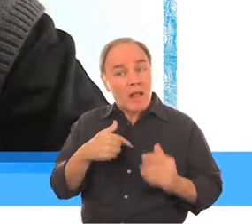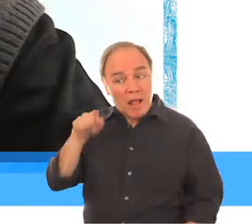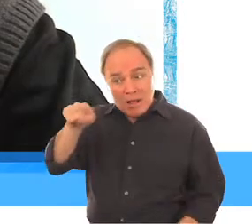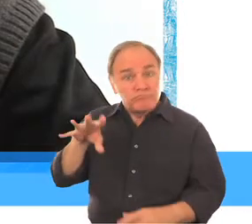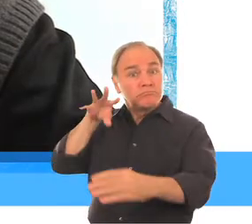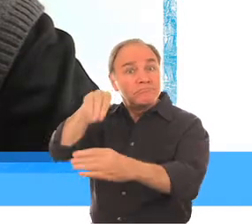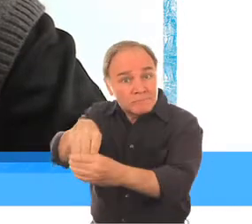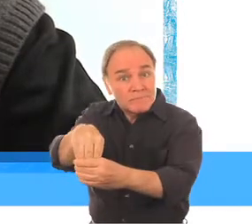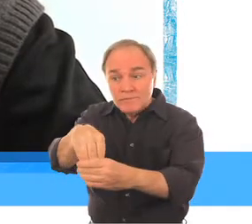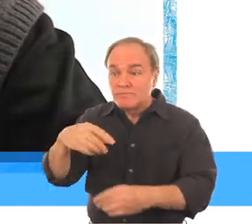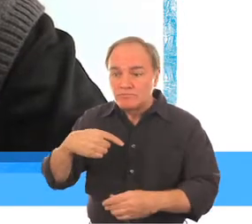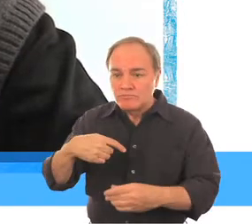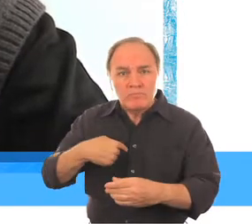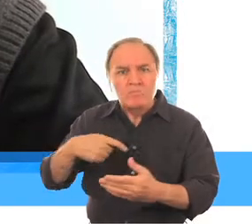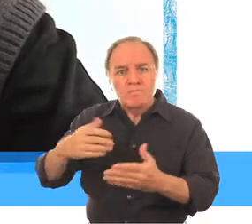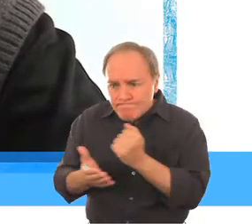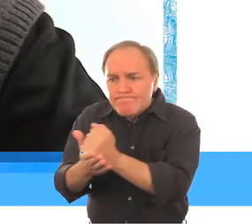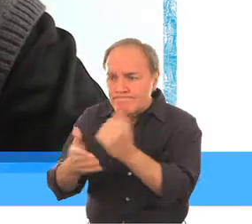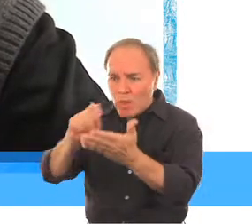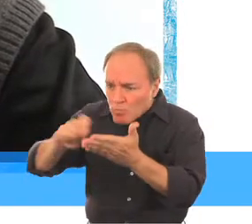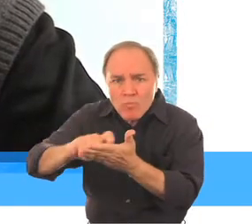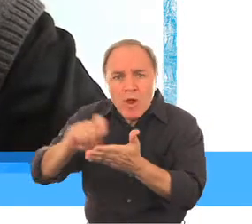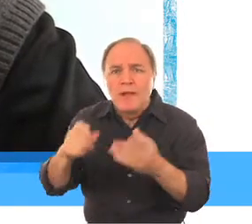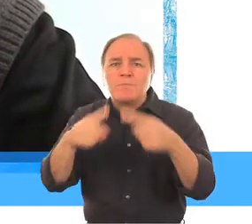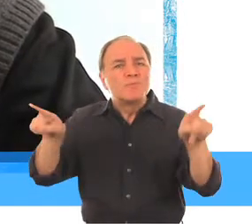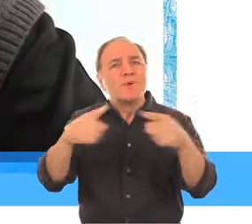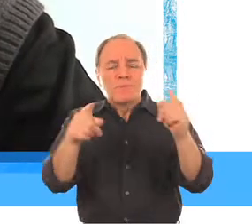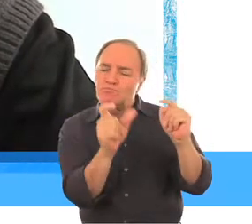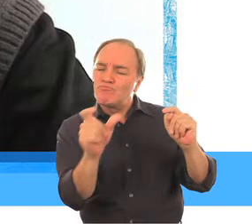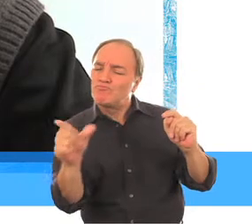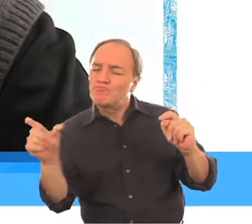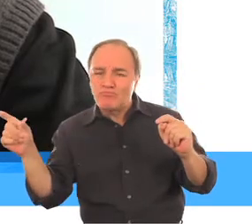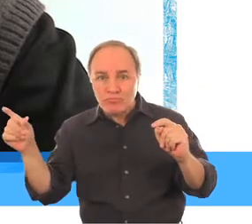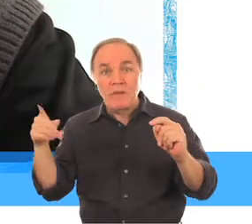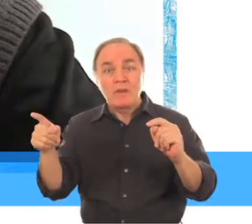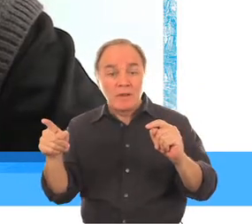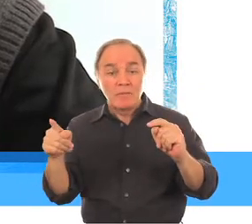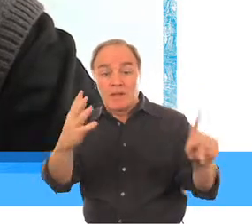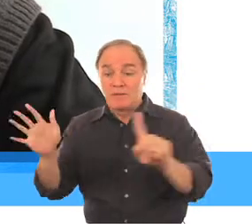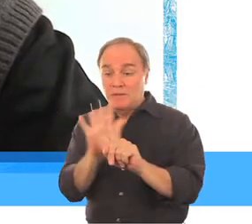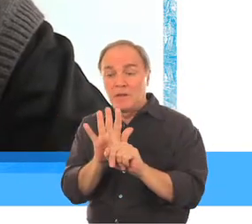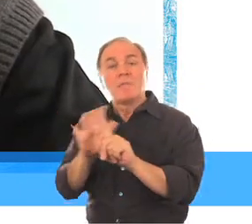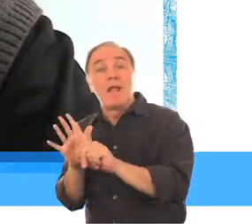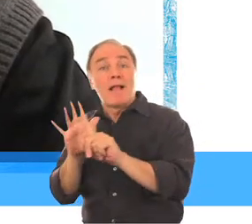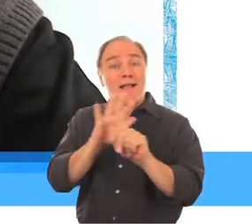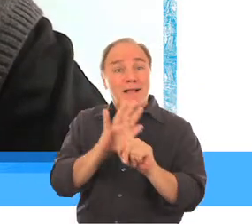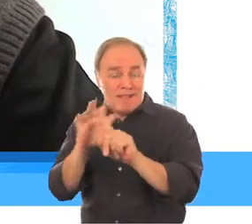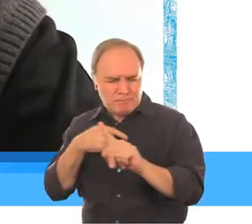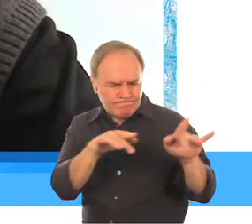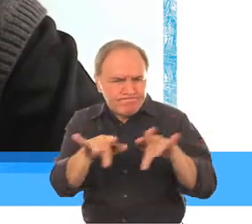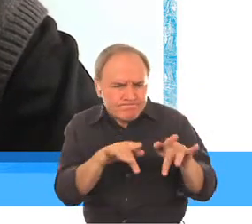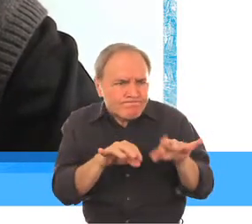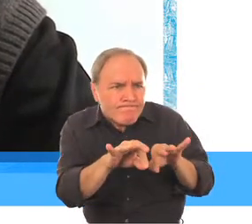J'étais là-bas et j'ai participé à l'écriture de couplets d'une chanson et à l'enregistrement des chœurs, ainsi qu'au tournage d'un spot télévisé